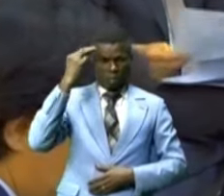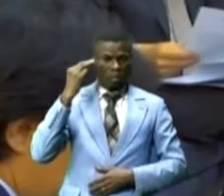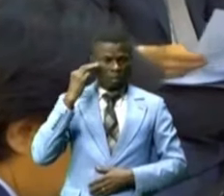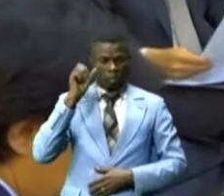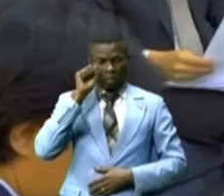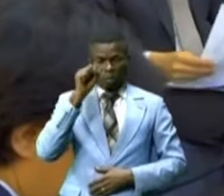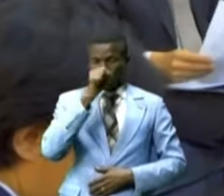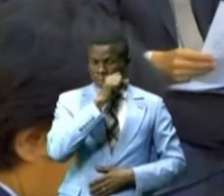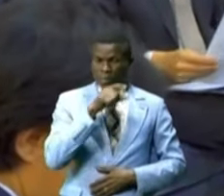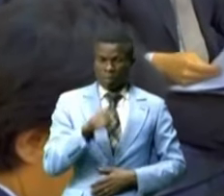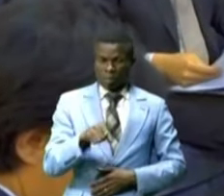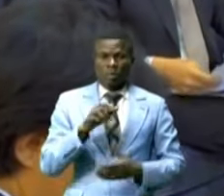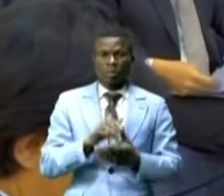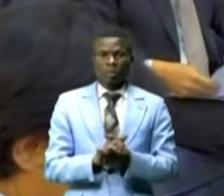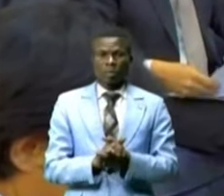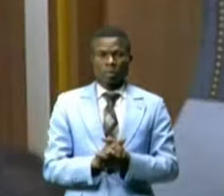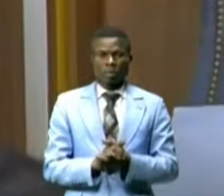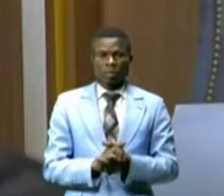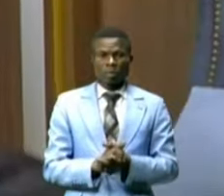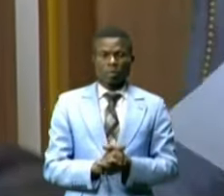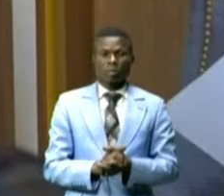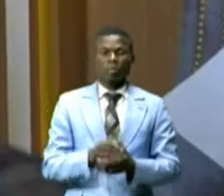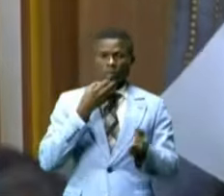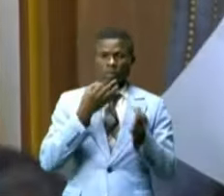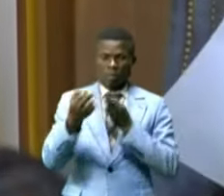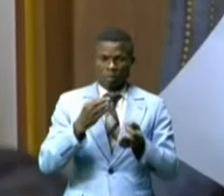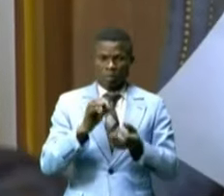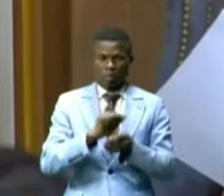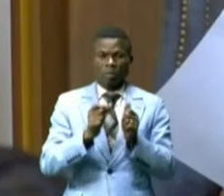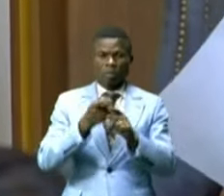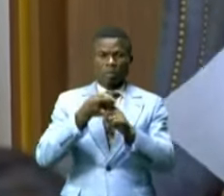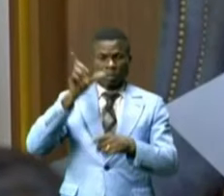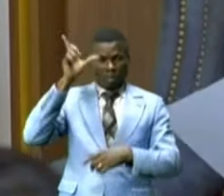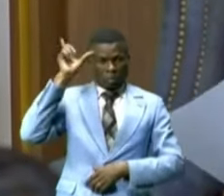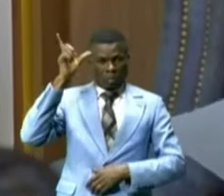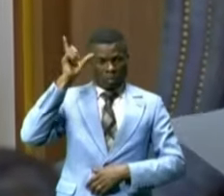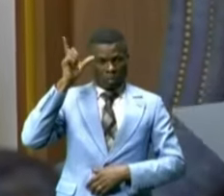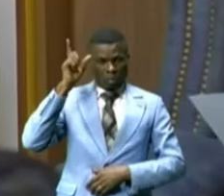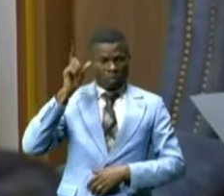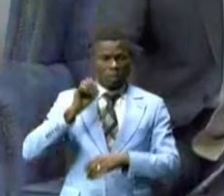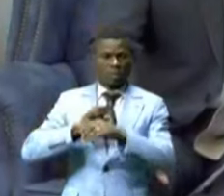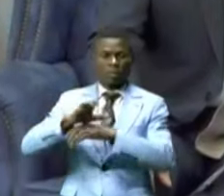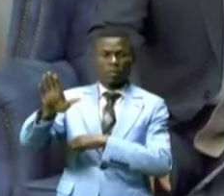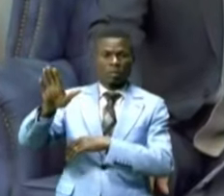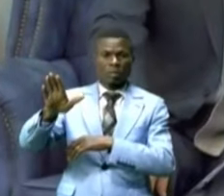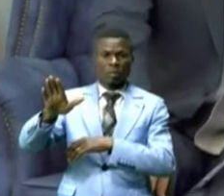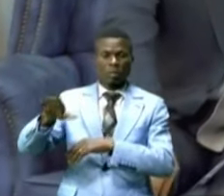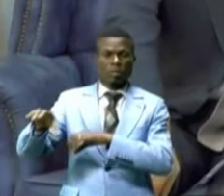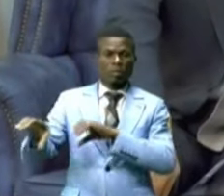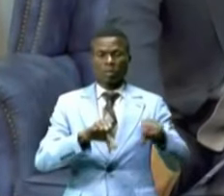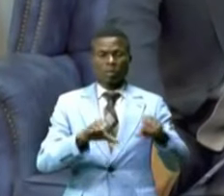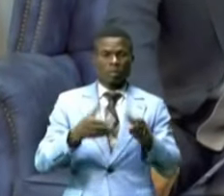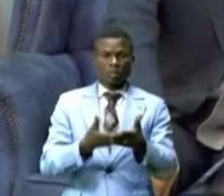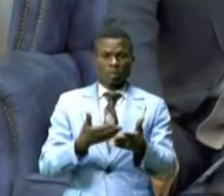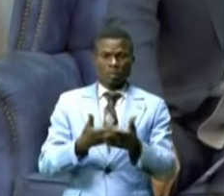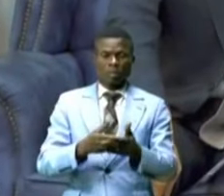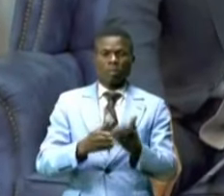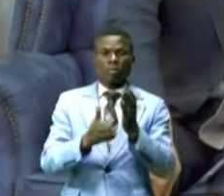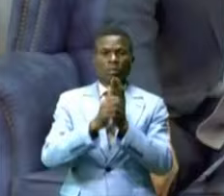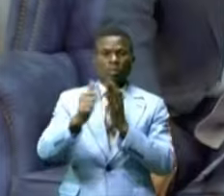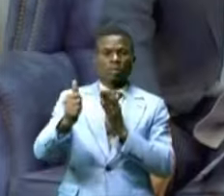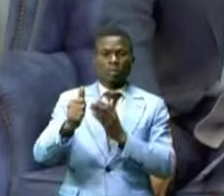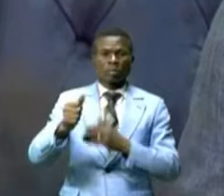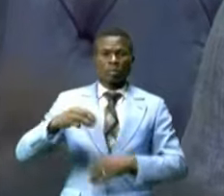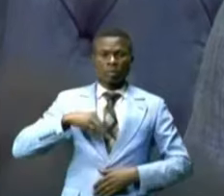Jean-Michel Samalukonde Kenge revient de Lubumbashi où il a déployé certaines activités en sa qualité de membre